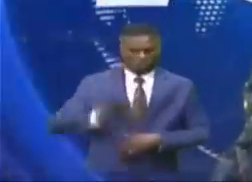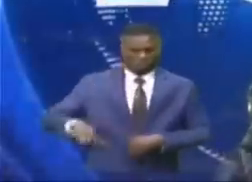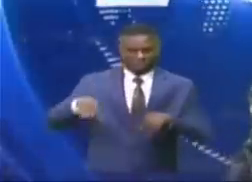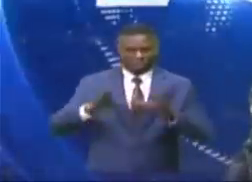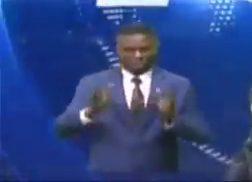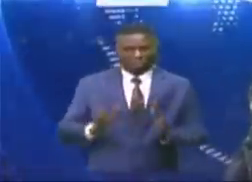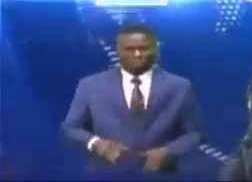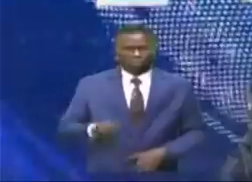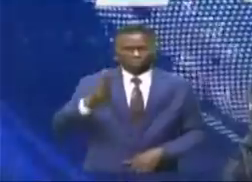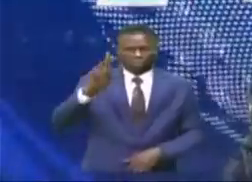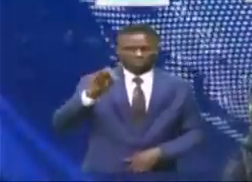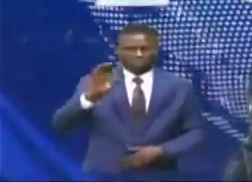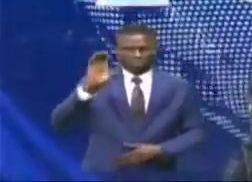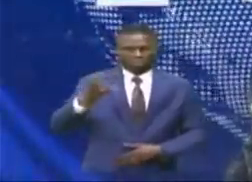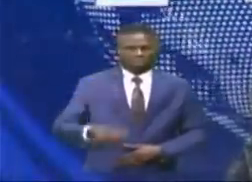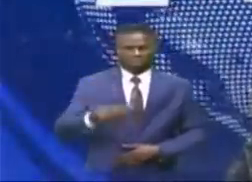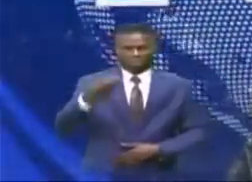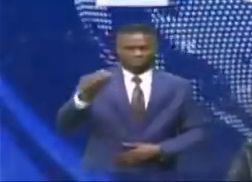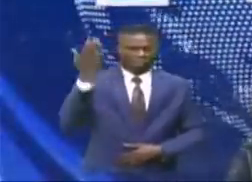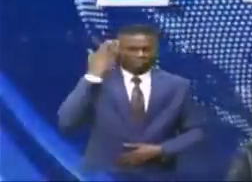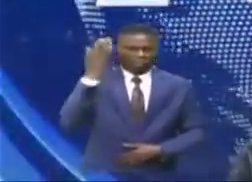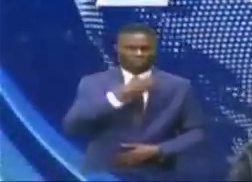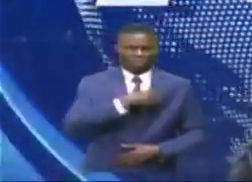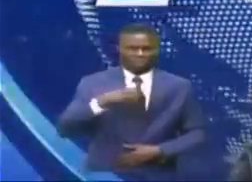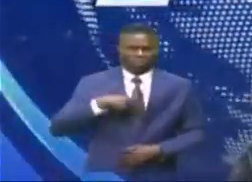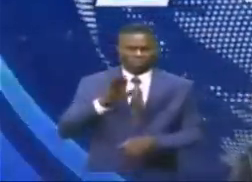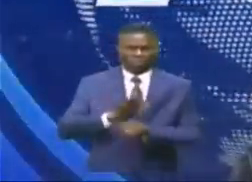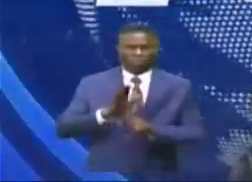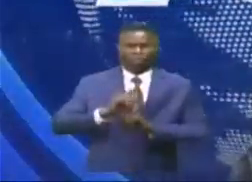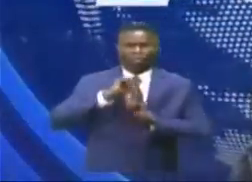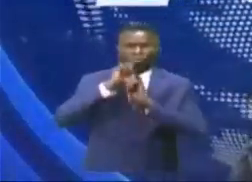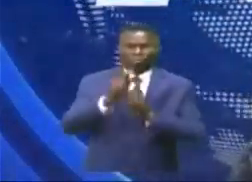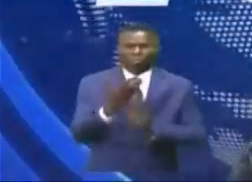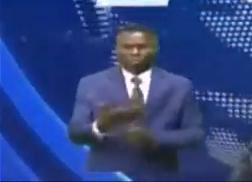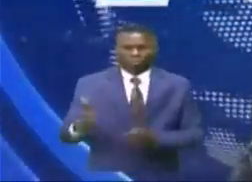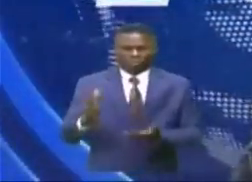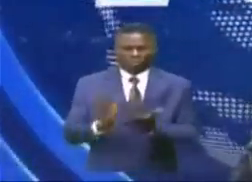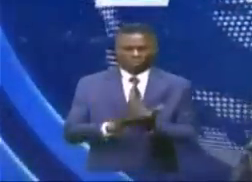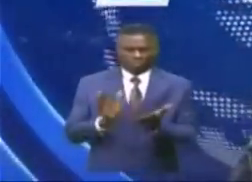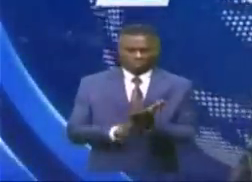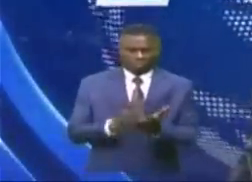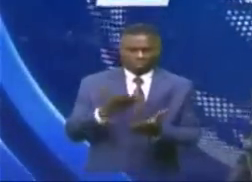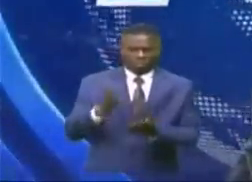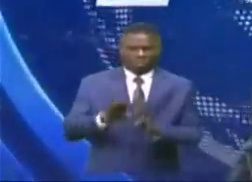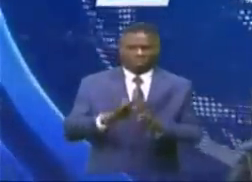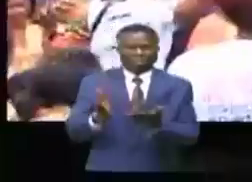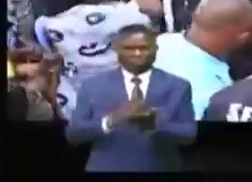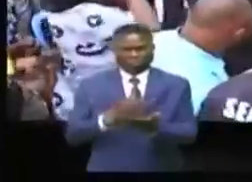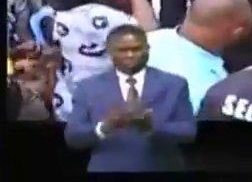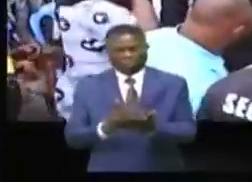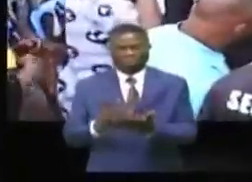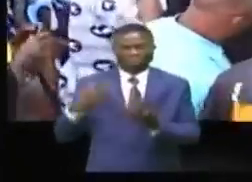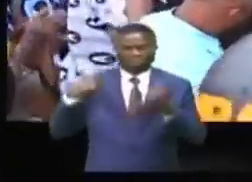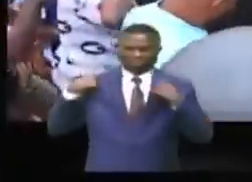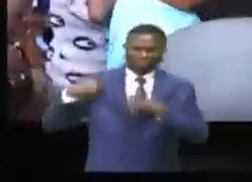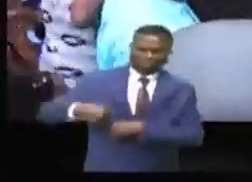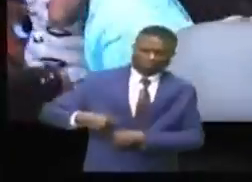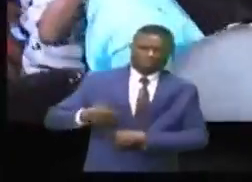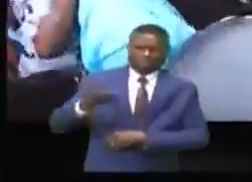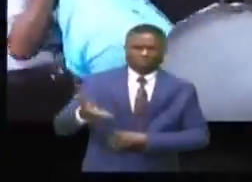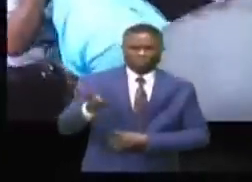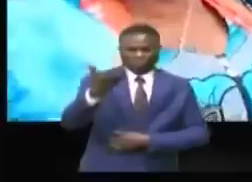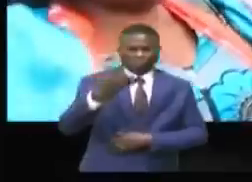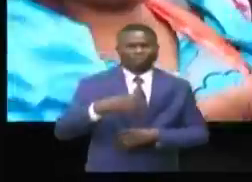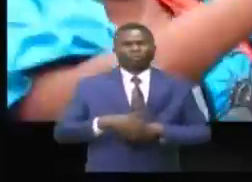congolaise Mwamba, a remis aux parents d'élèves un don des kits scolaires. Dien Balakandine Toto, on signe ce reportage. Le geste plein